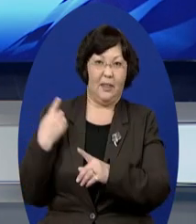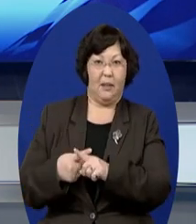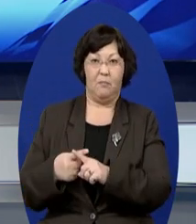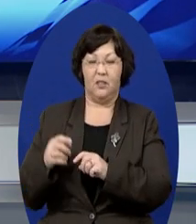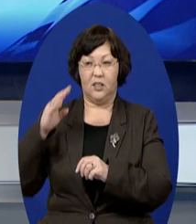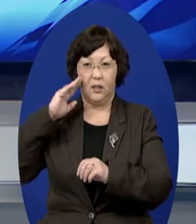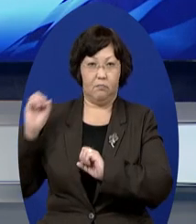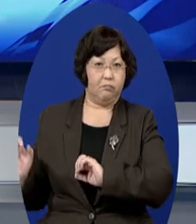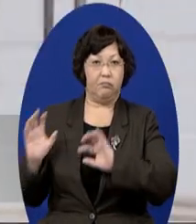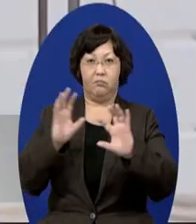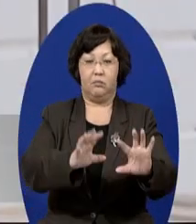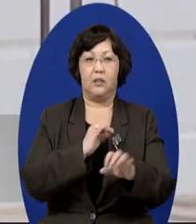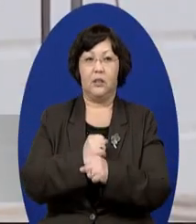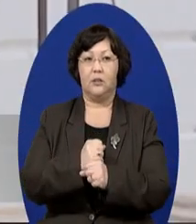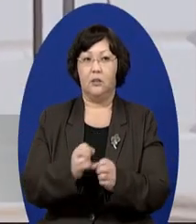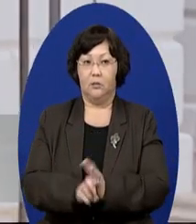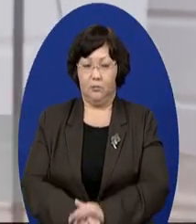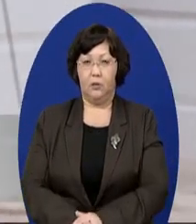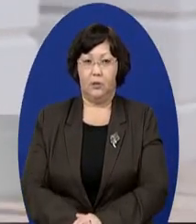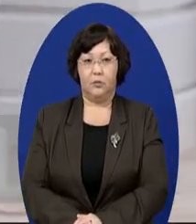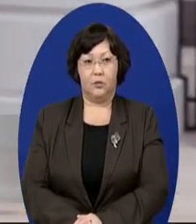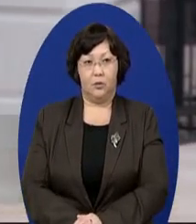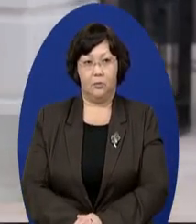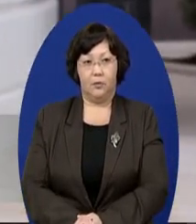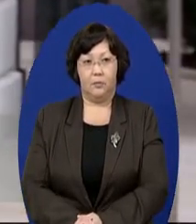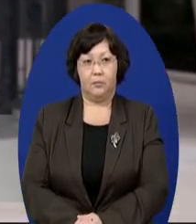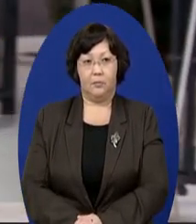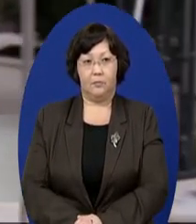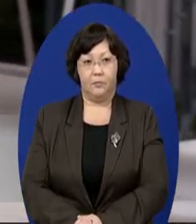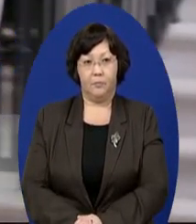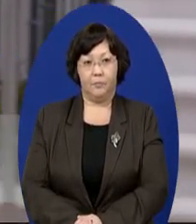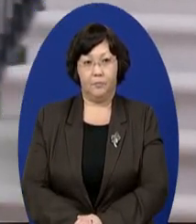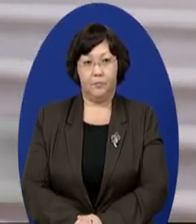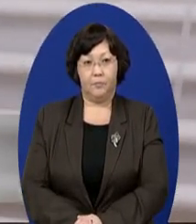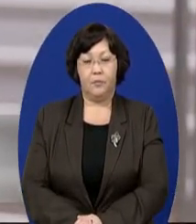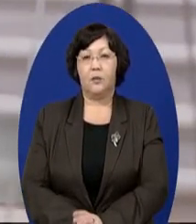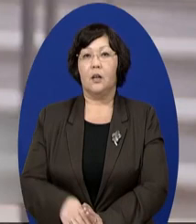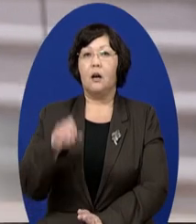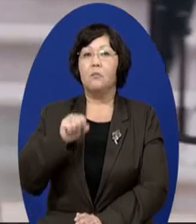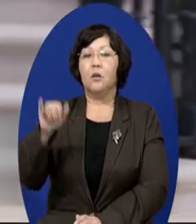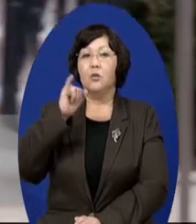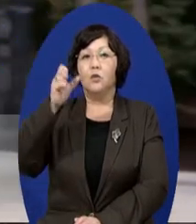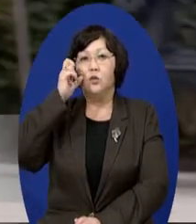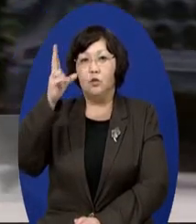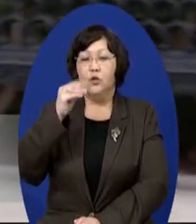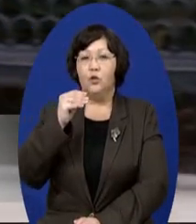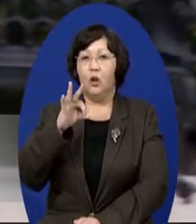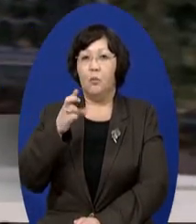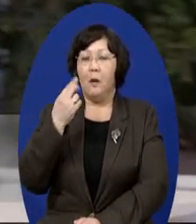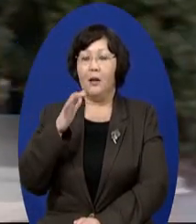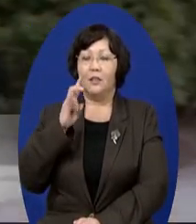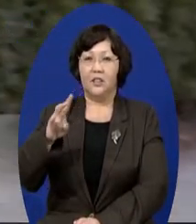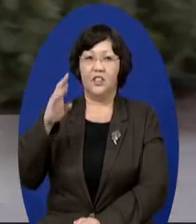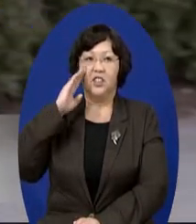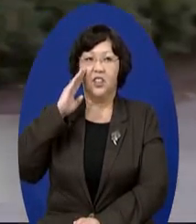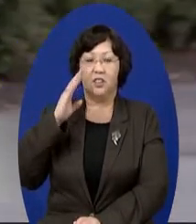Байна. Америк нэгдсэн улсын ерөнхийлөгч Жо Байден сэргүүдээс